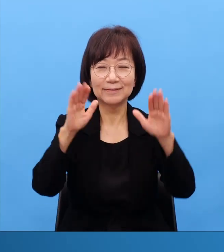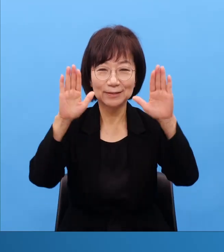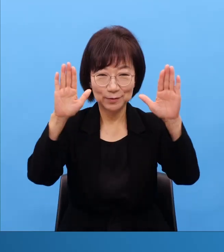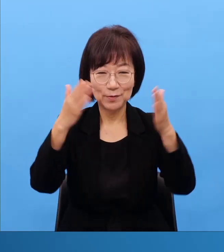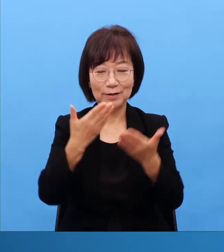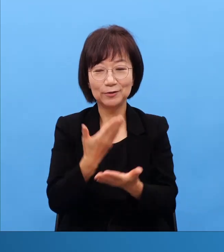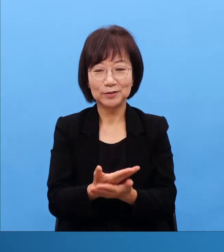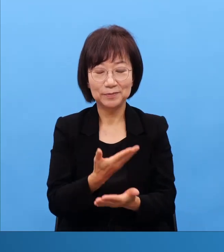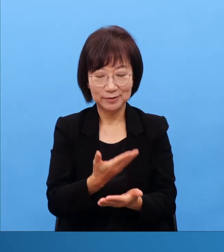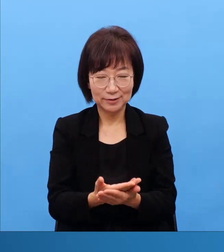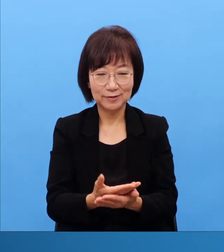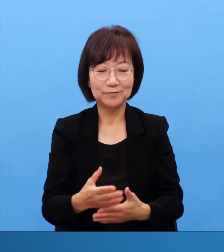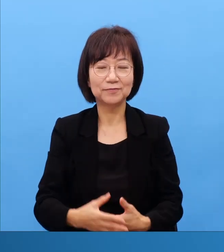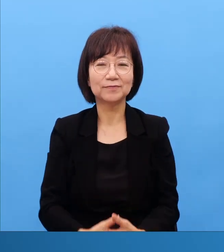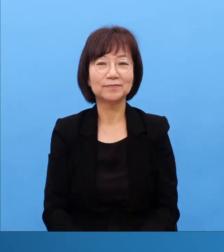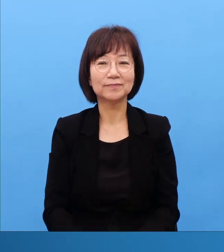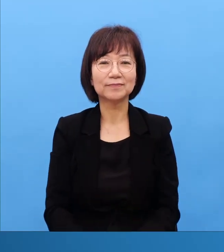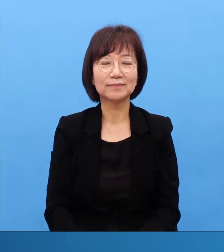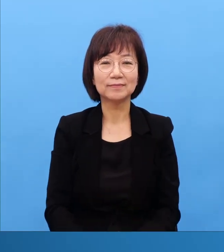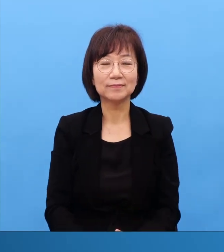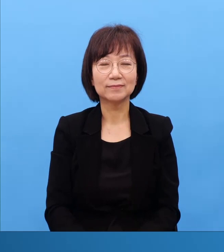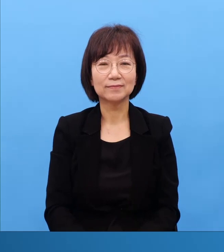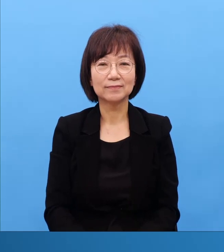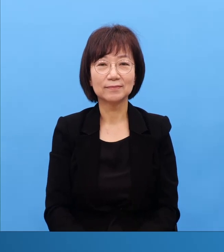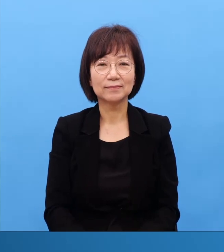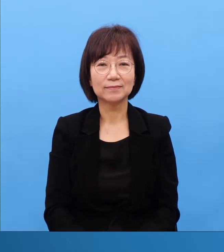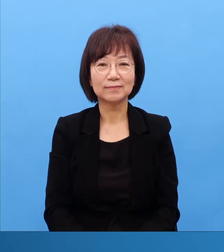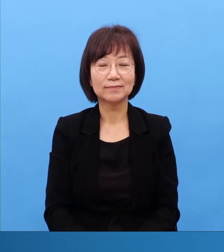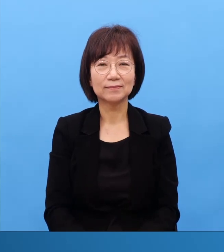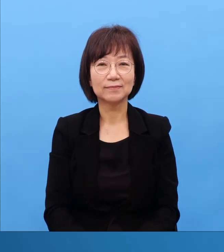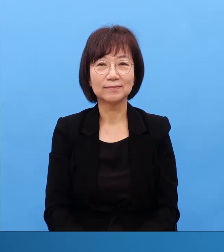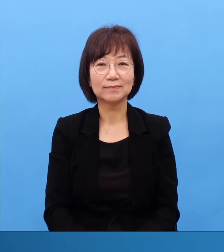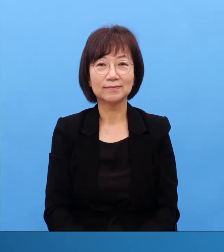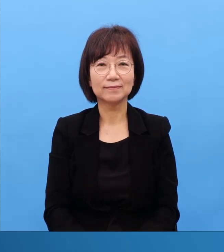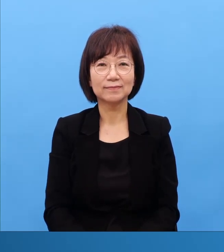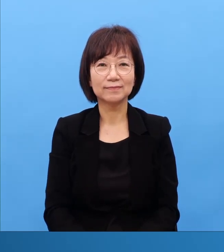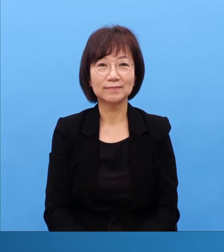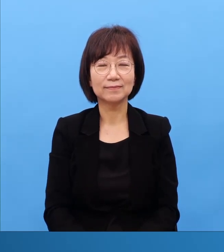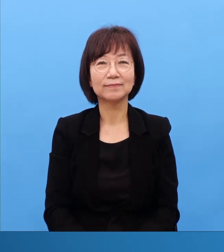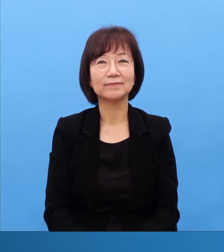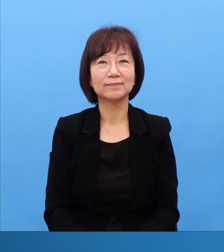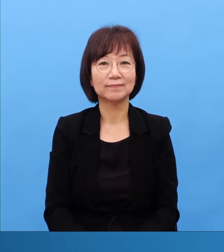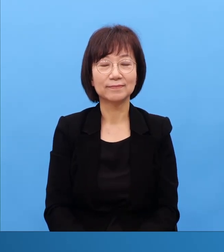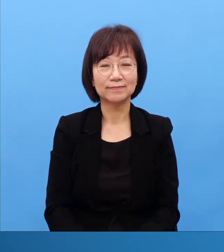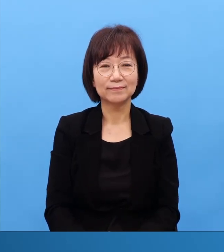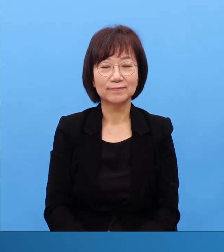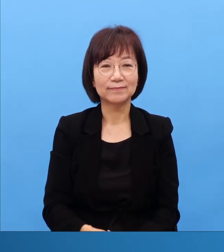기도해 주시겠습니다. Please rise. We'll sing the second verse of O Lord in my life. Remember you. Come on and give us the offering, prayer, and benediction.